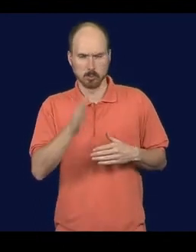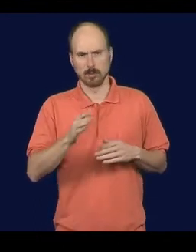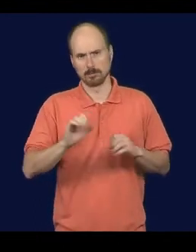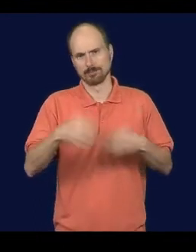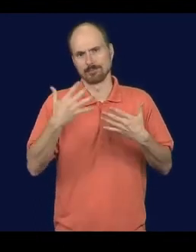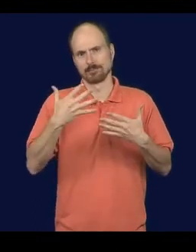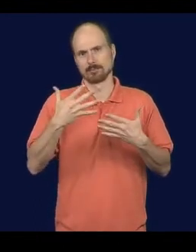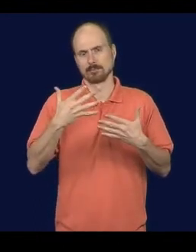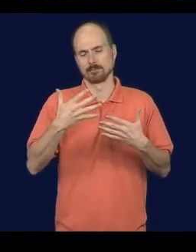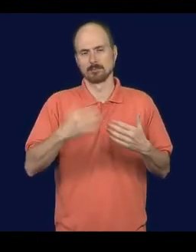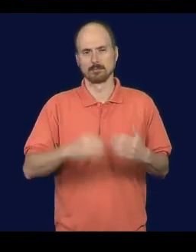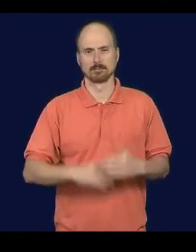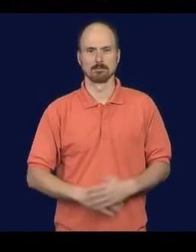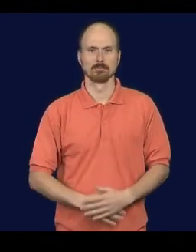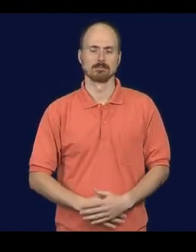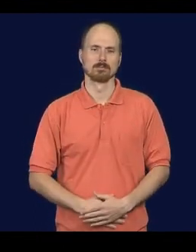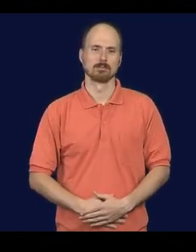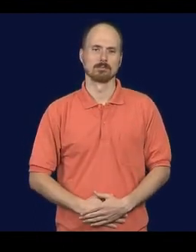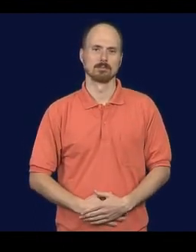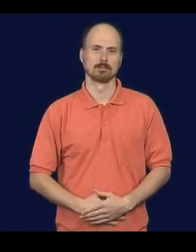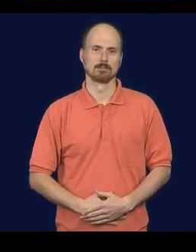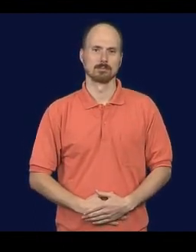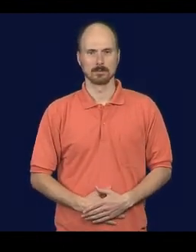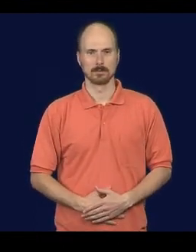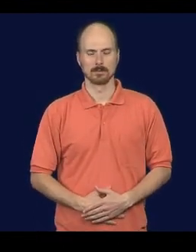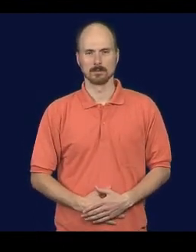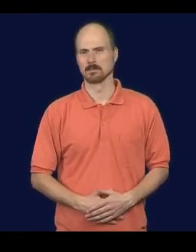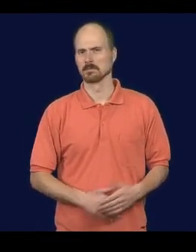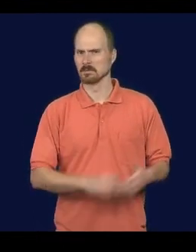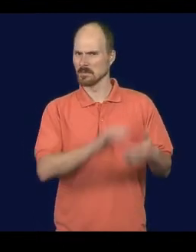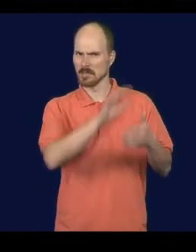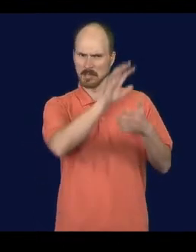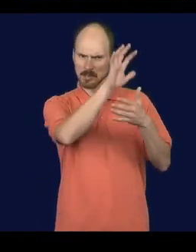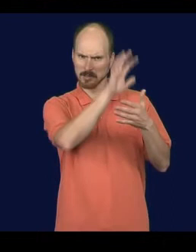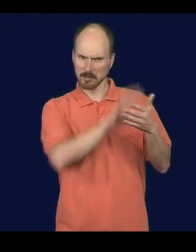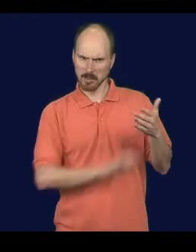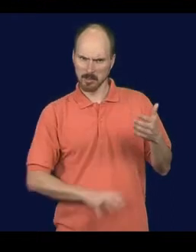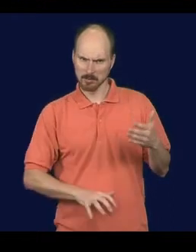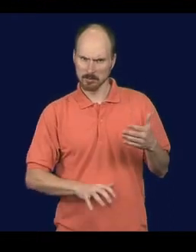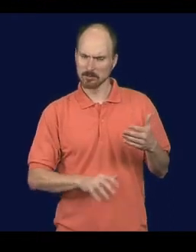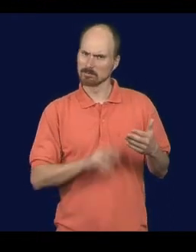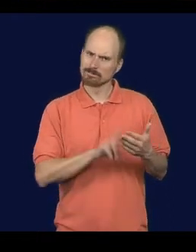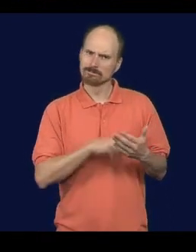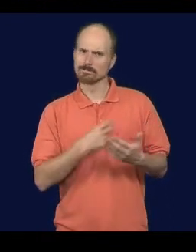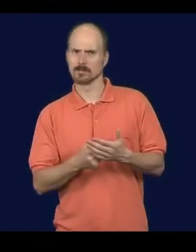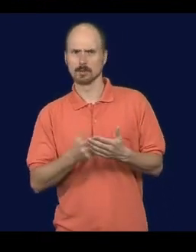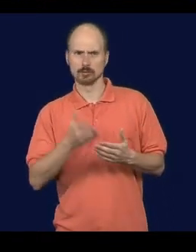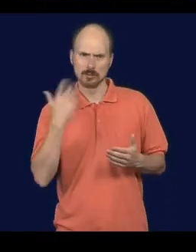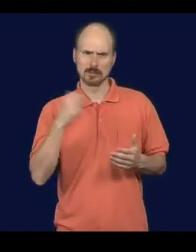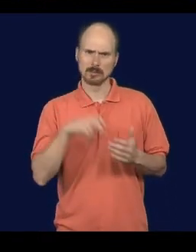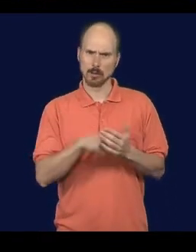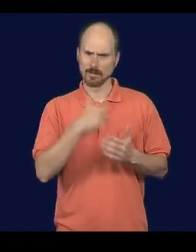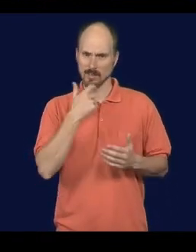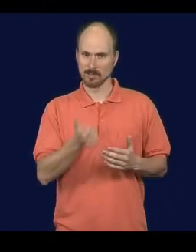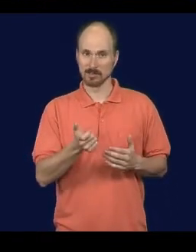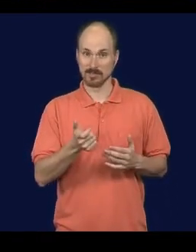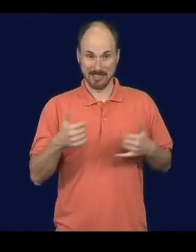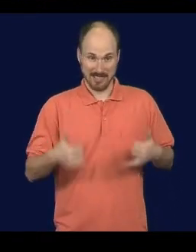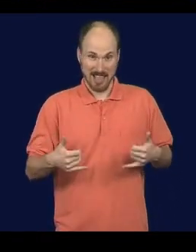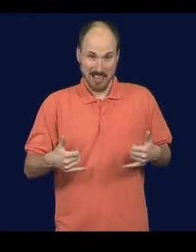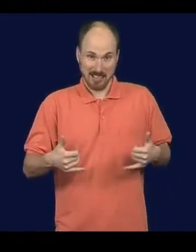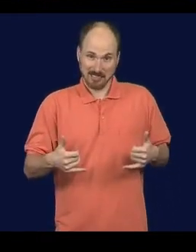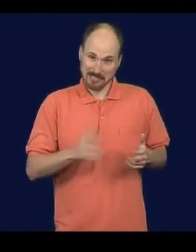Co jsem tak zjišťoval, tak údajně už dneska pro nevědomé existuje jakýsi přepis